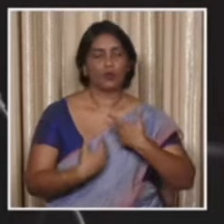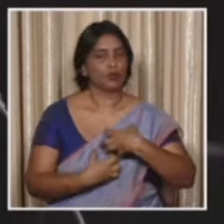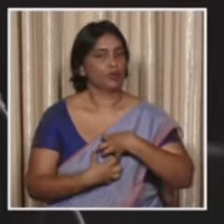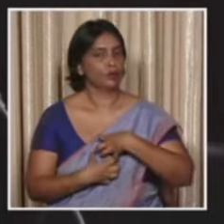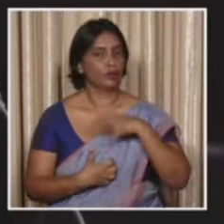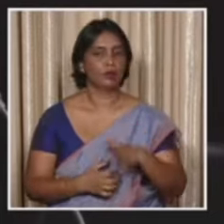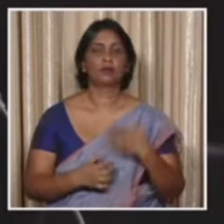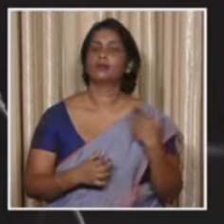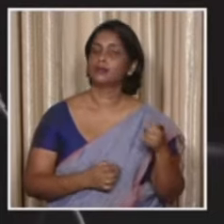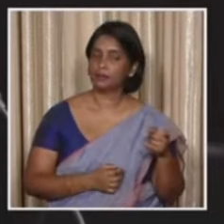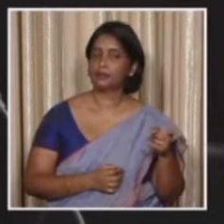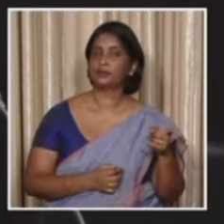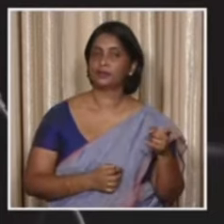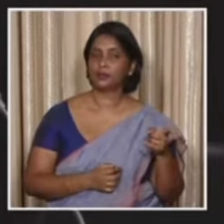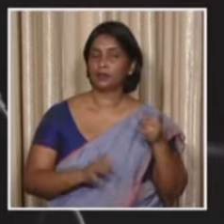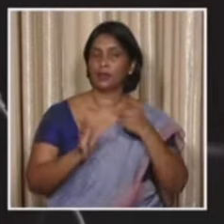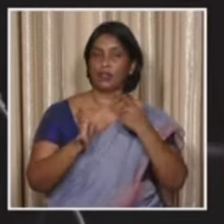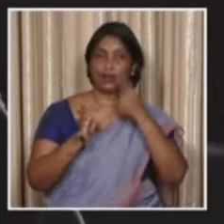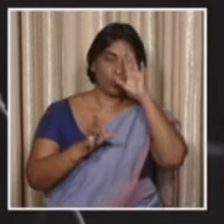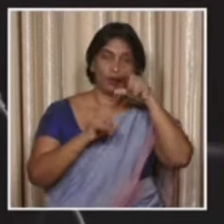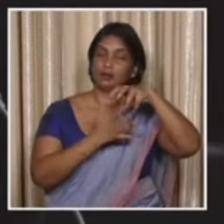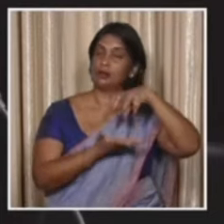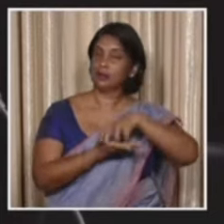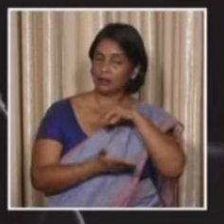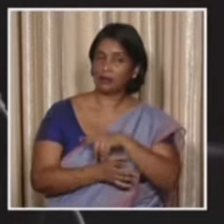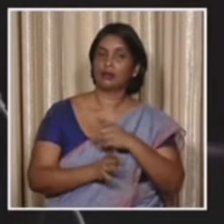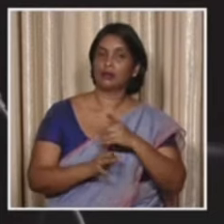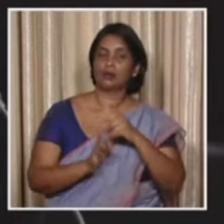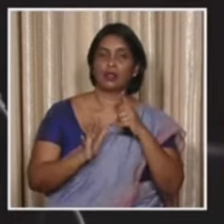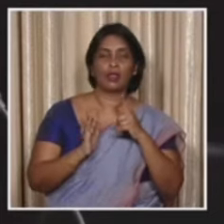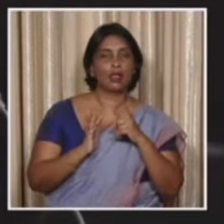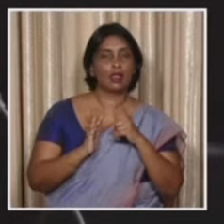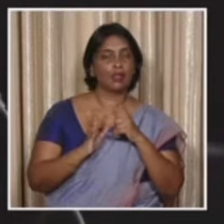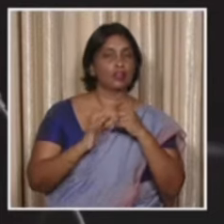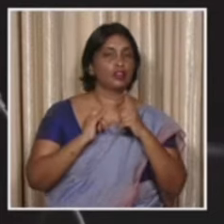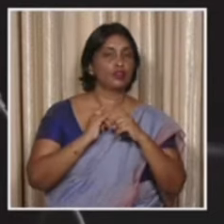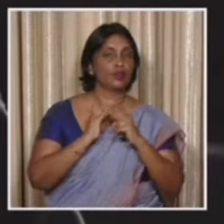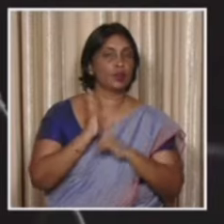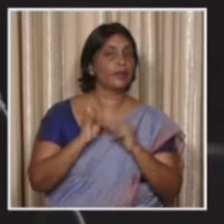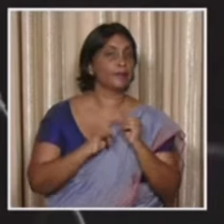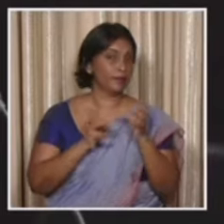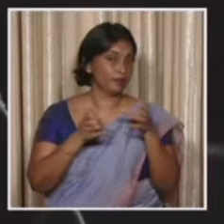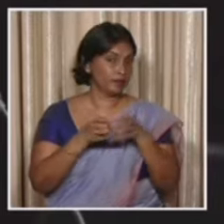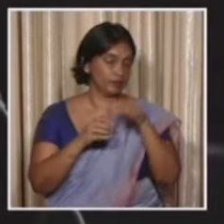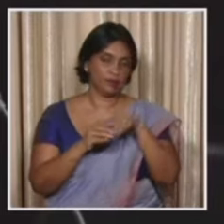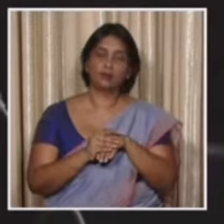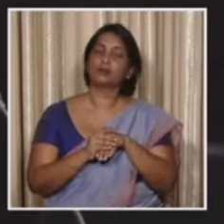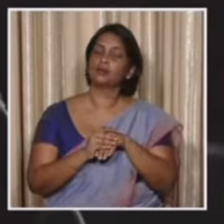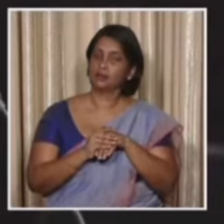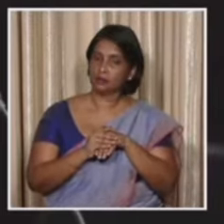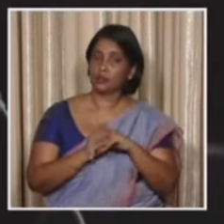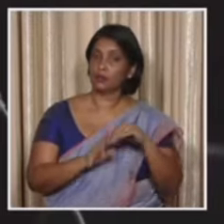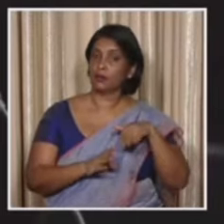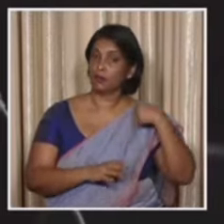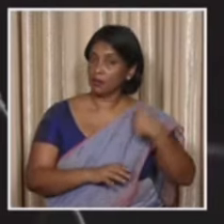தொகுதியை பிரதிநிதித்துவப்படுத்திய முன்னாள் ஐக்கிய தேசிய கட்சியின் தவிசாளர், ஐக்கிய தேசிய கட்சியின் ஜாம்பவான்